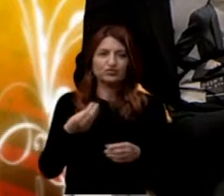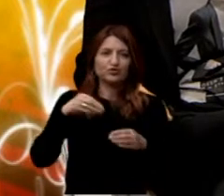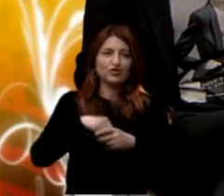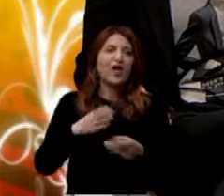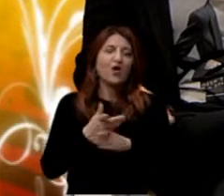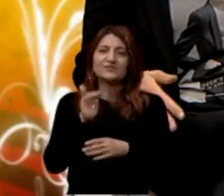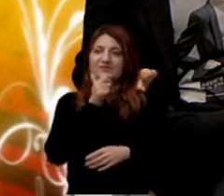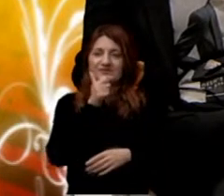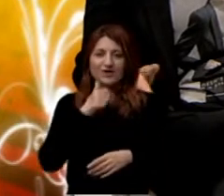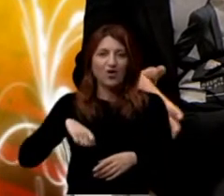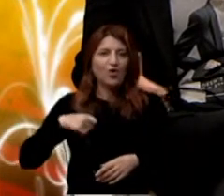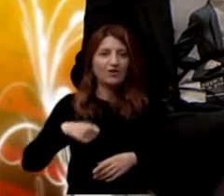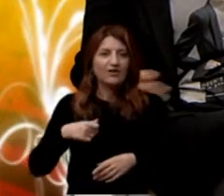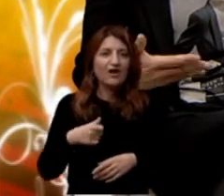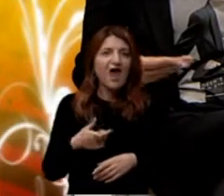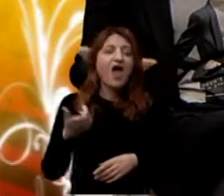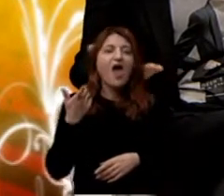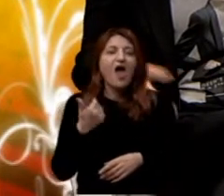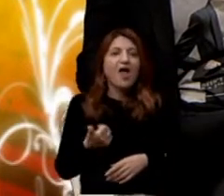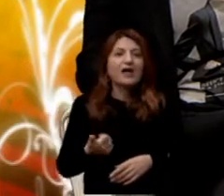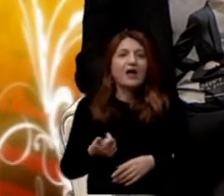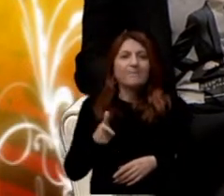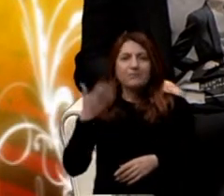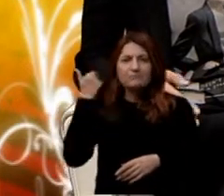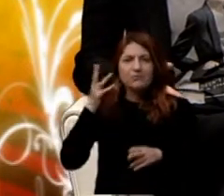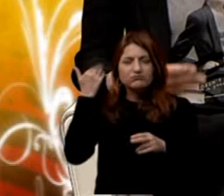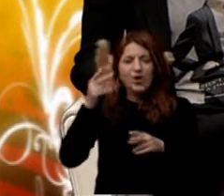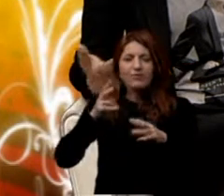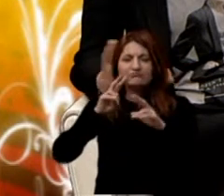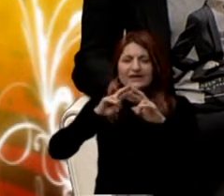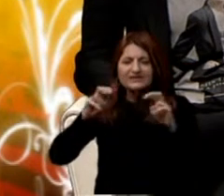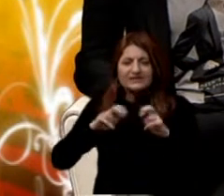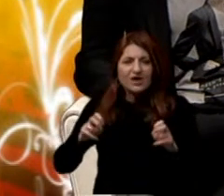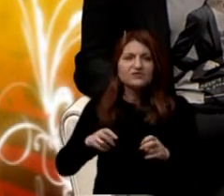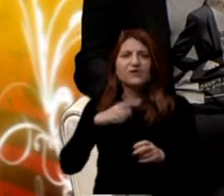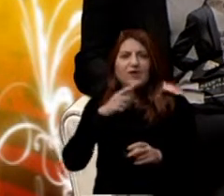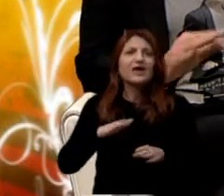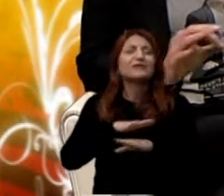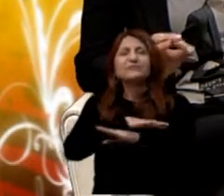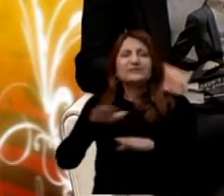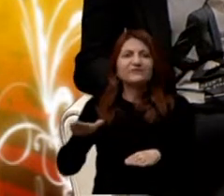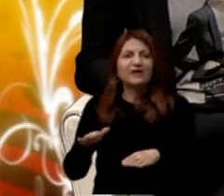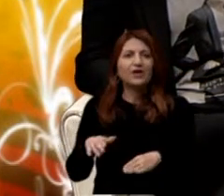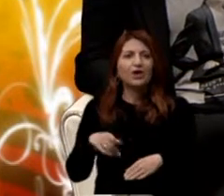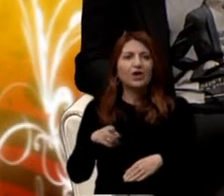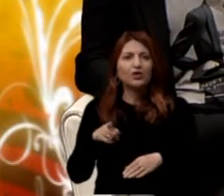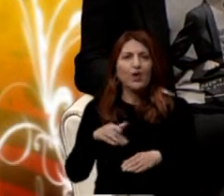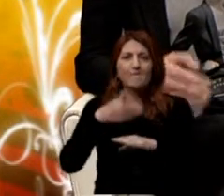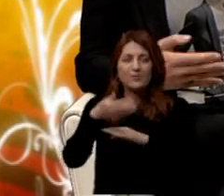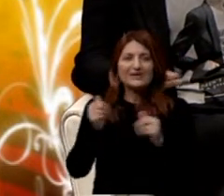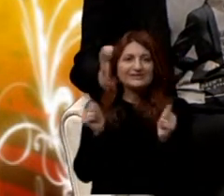starijoj životnoj dobi, ali i općenito. Radili smo jedno nedavno istraživanje, pokazalo se da smo svi zaista, to je sad bilo nakon